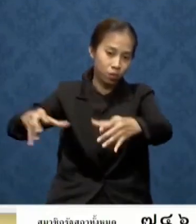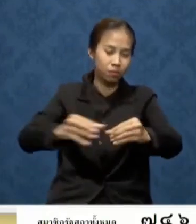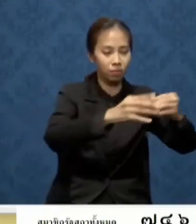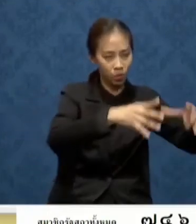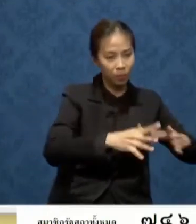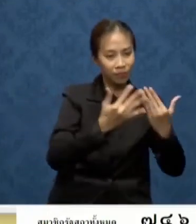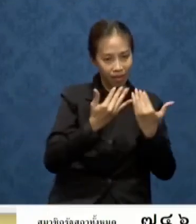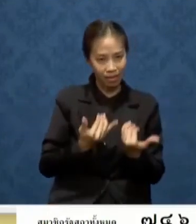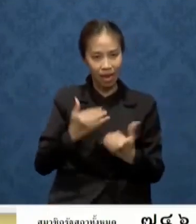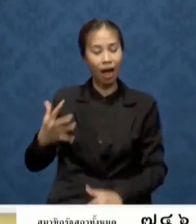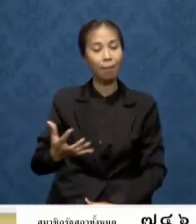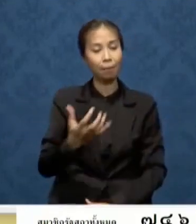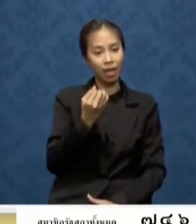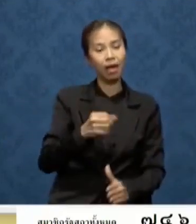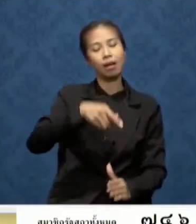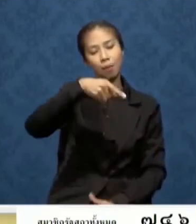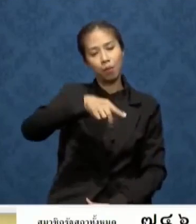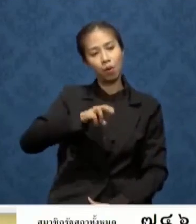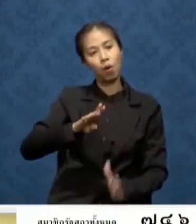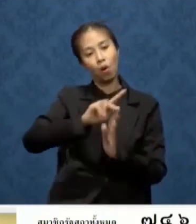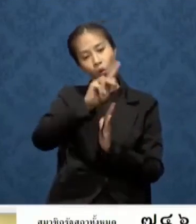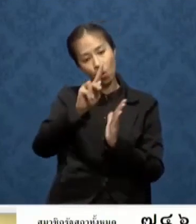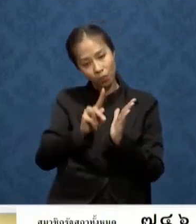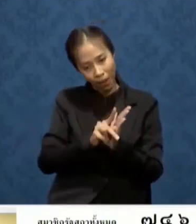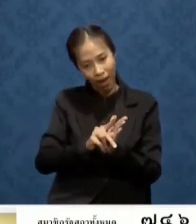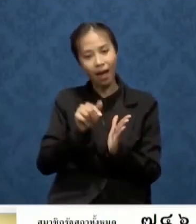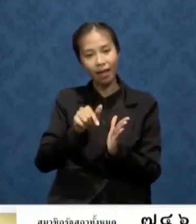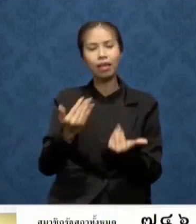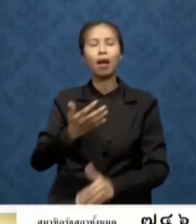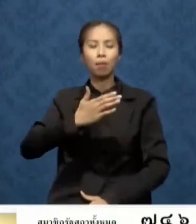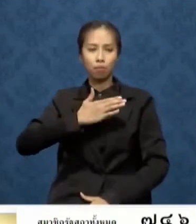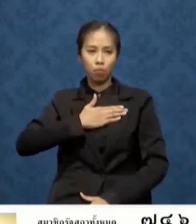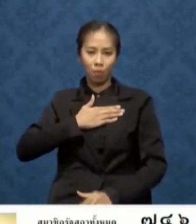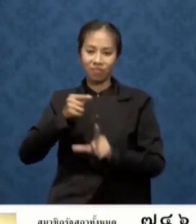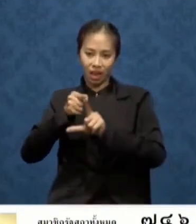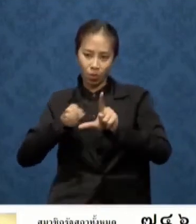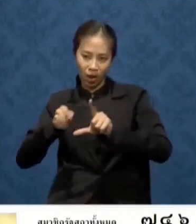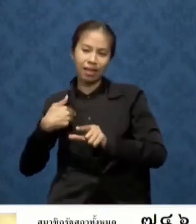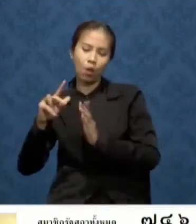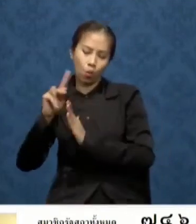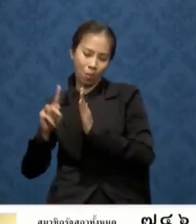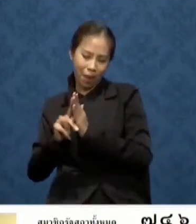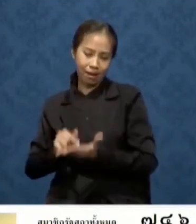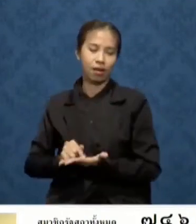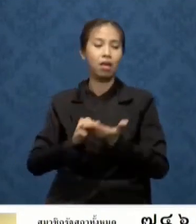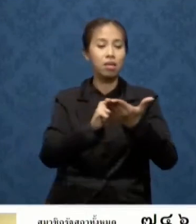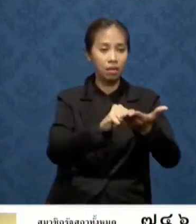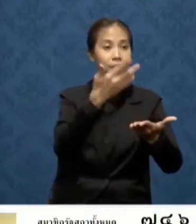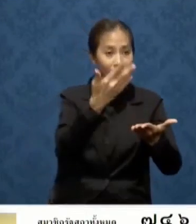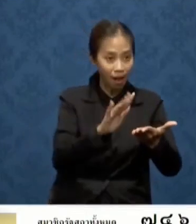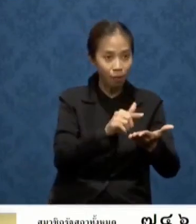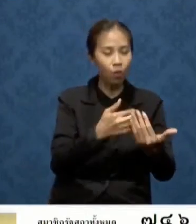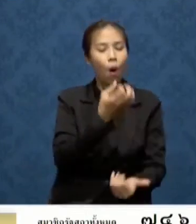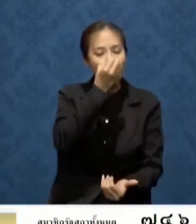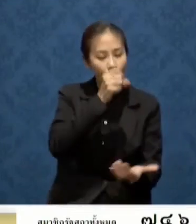ำนาจขนส่งและพ.บ.ถนนที่ผม และพักก้าวไล ยื่นต่อสภาไปแล้วท่านไปศึกษาดูแล้ว